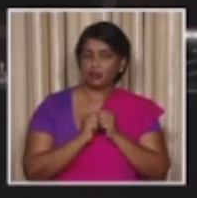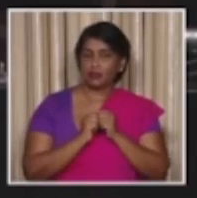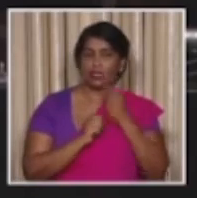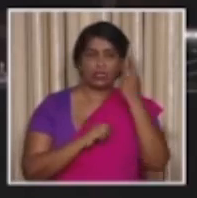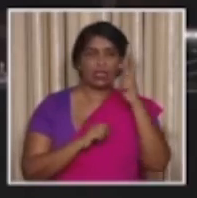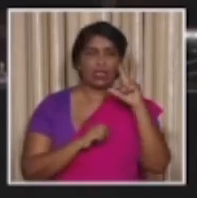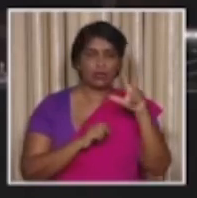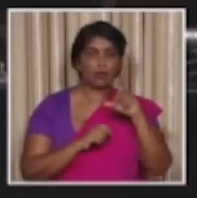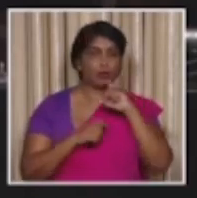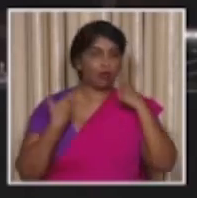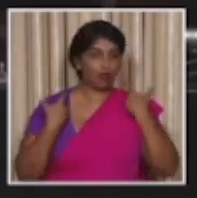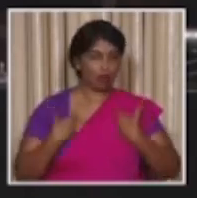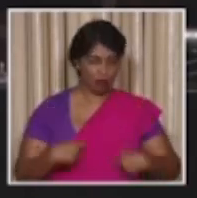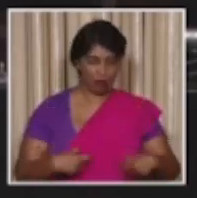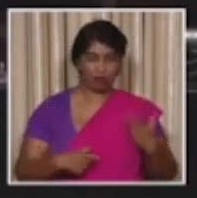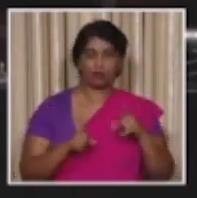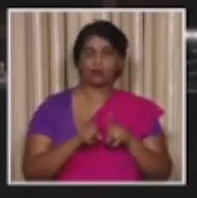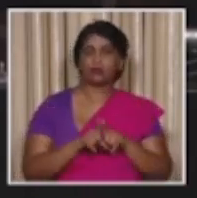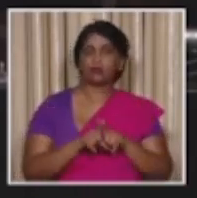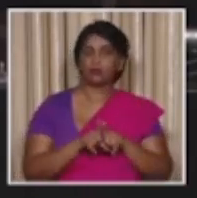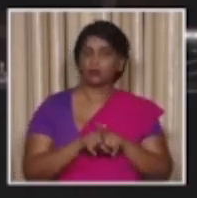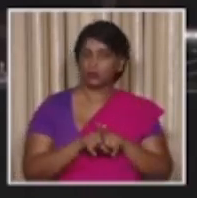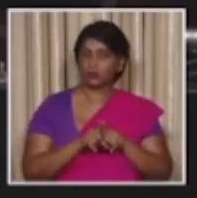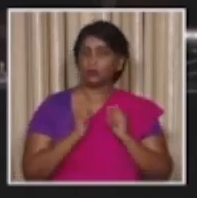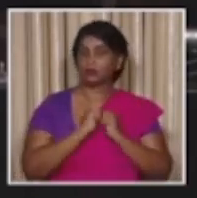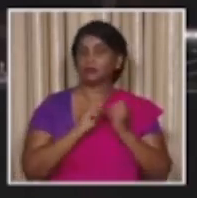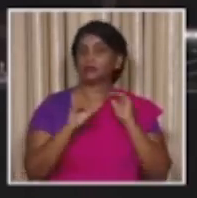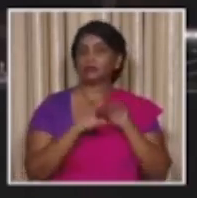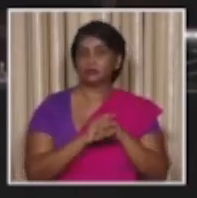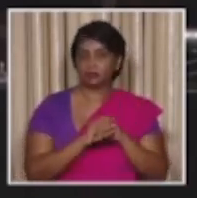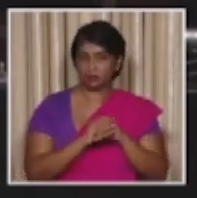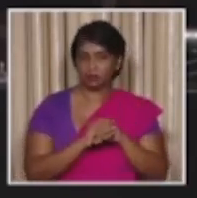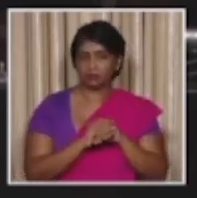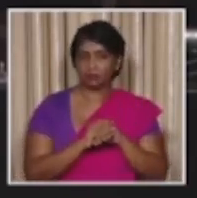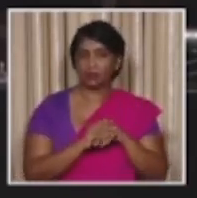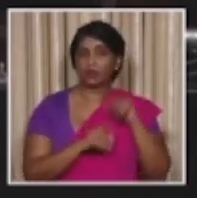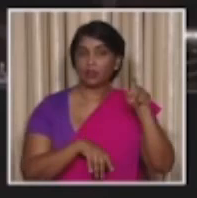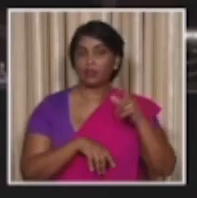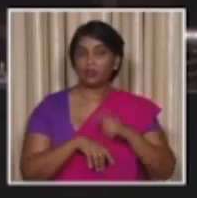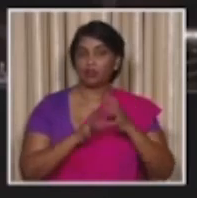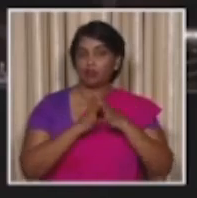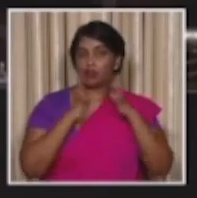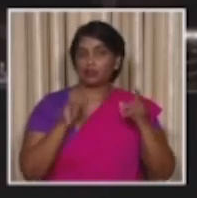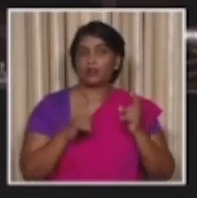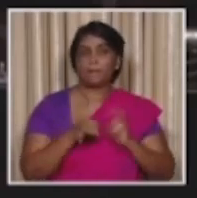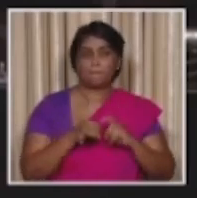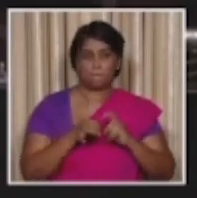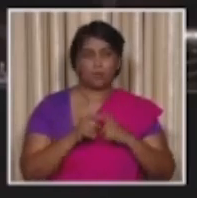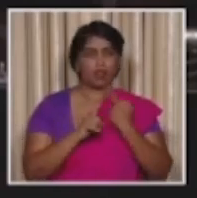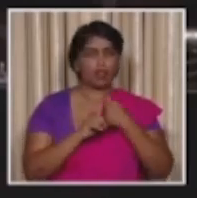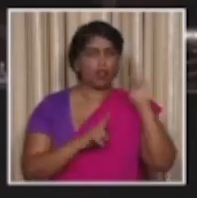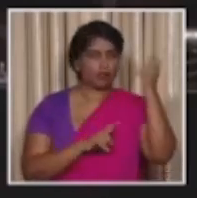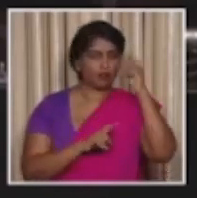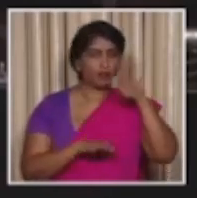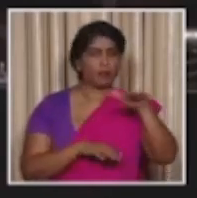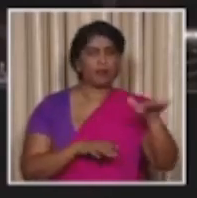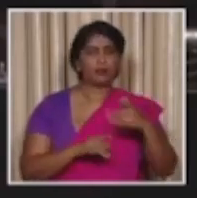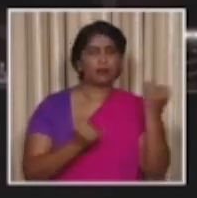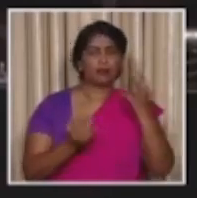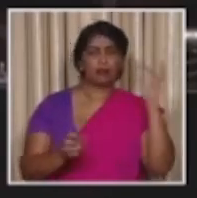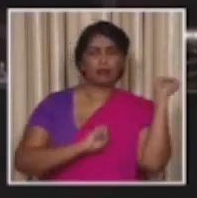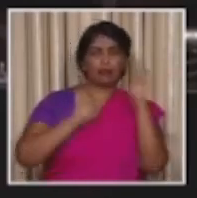2008 තමයි මම නීතිඥයෙක් හැටියට වැඩ කටයුතු ආරම්භ කරන්නේ. ඒ වෙලාවේ විශාල ප්‍රශ්නයක් තිබ්බා කඩුවෙල ප්‍රදේශයේ මේ කැලි කසල